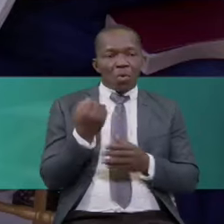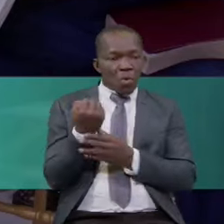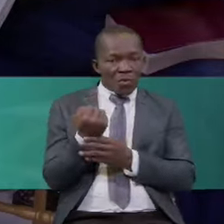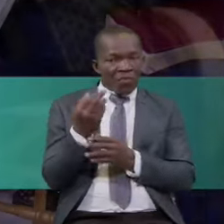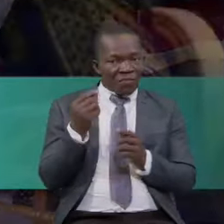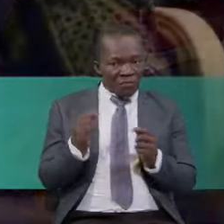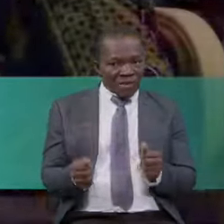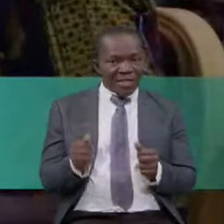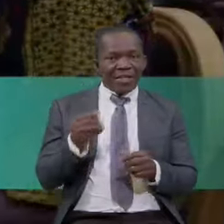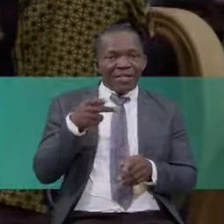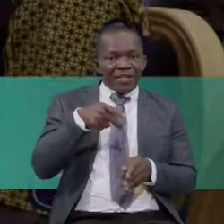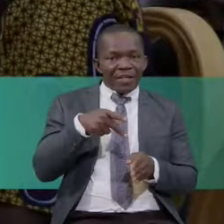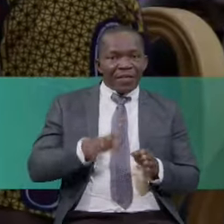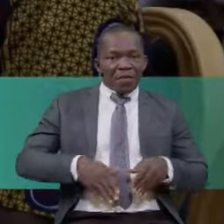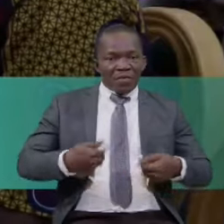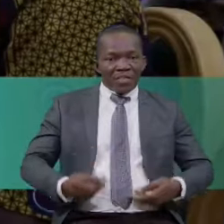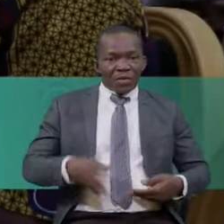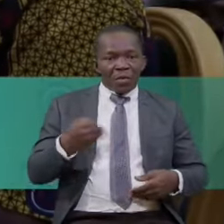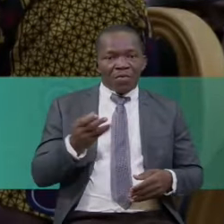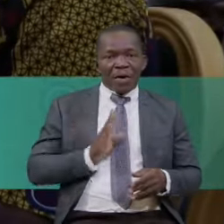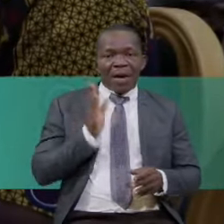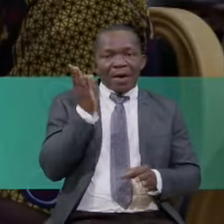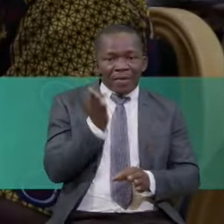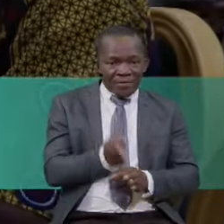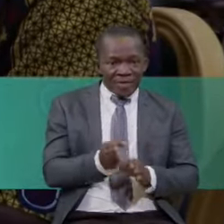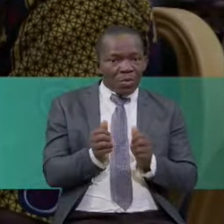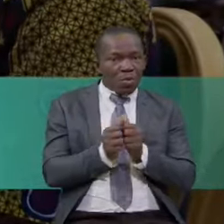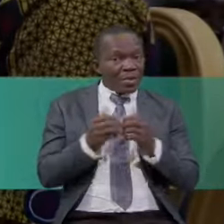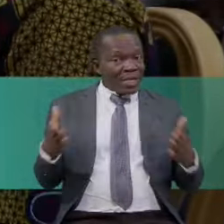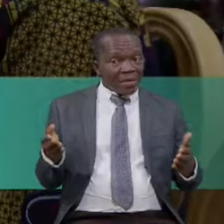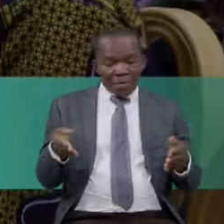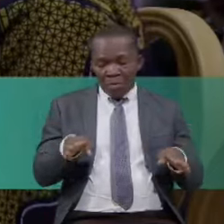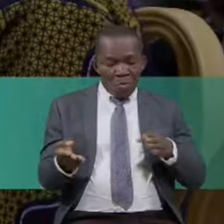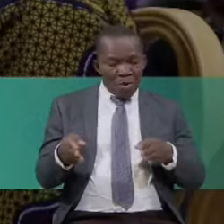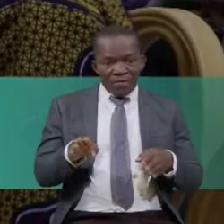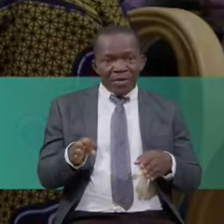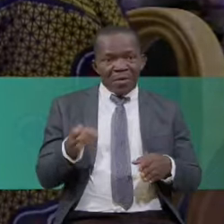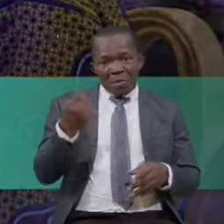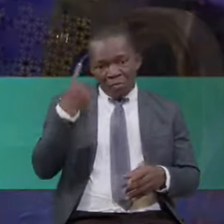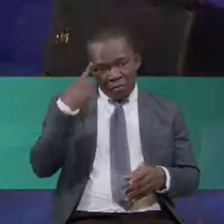notre espérance car celui qui a fait la promesse est